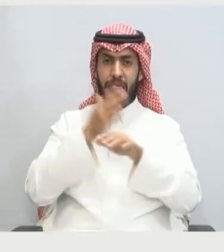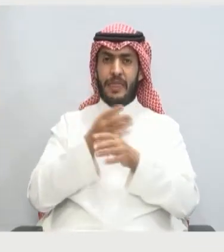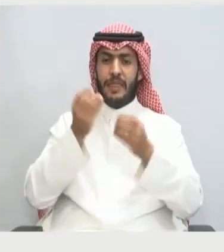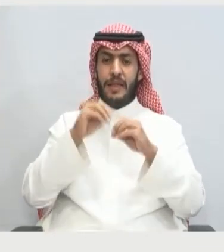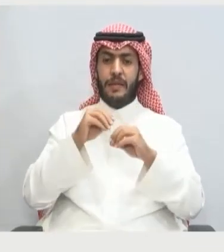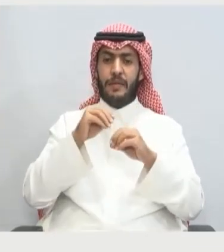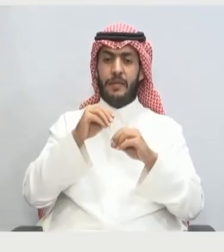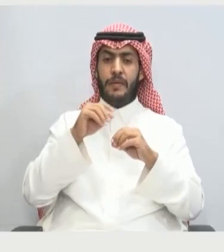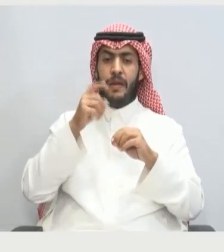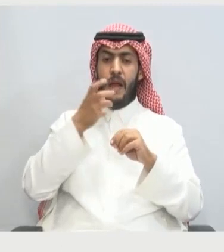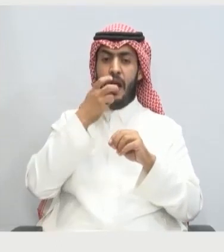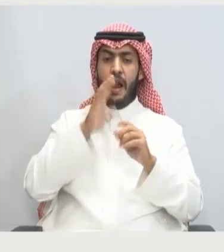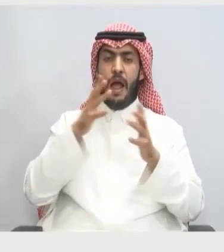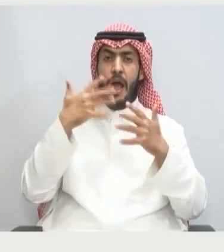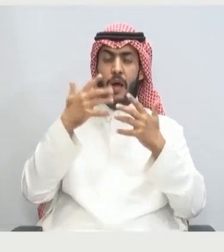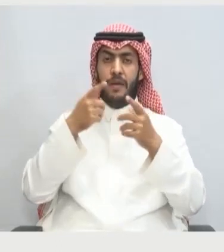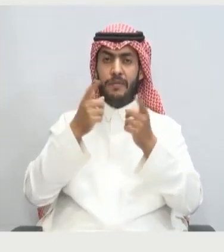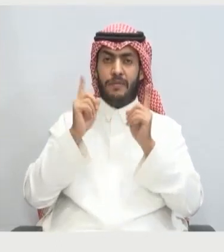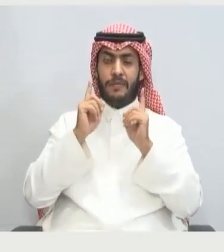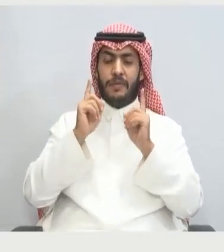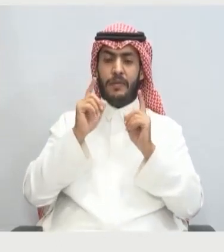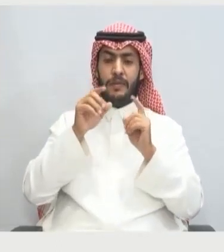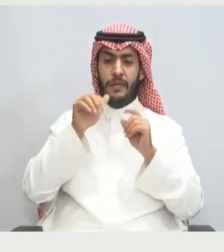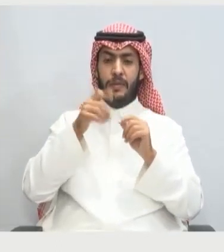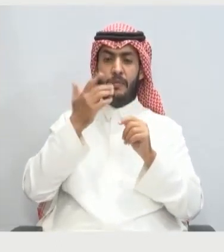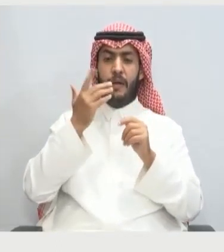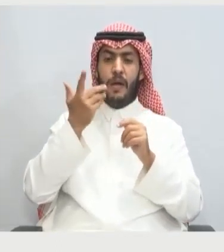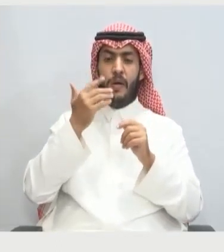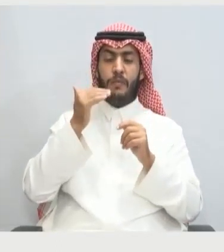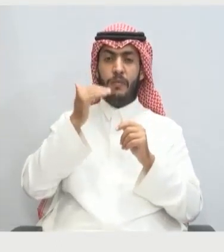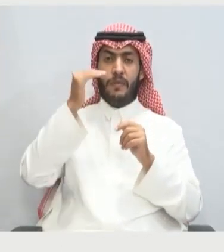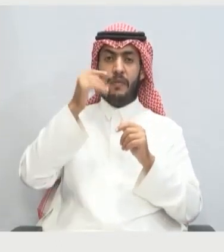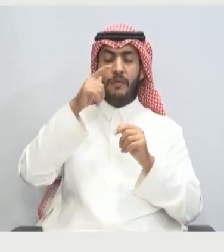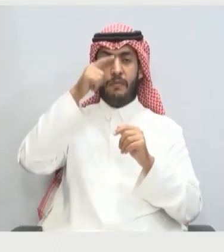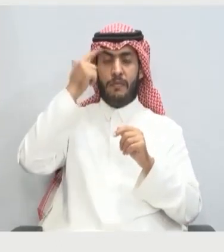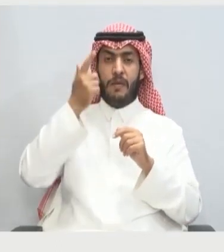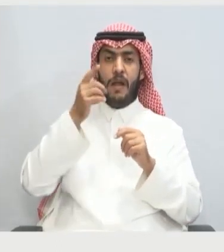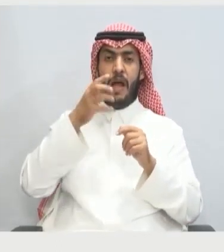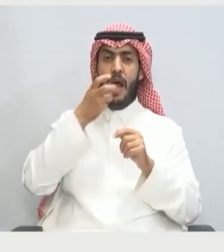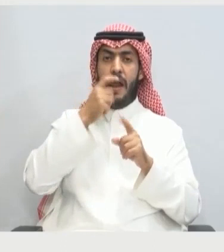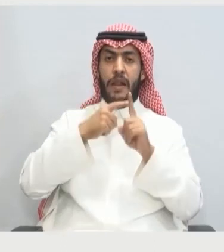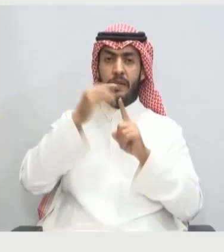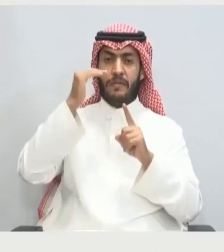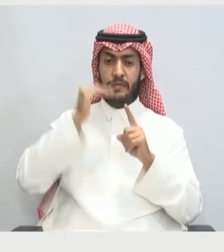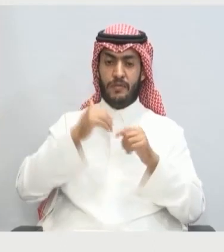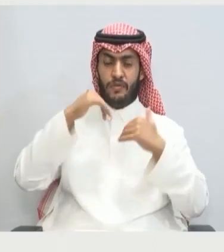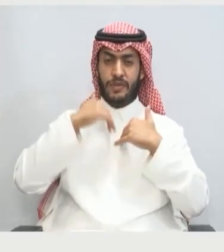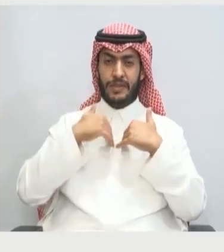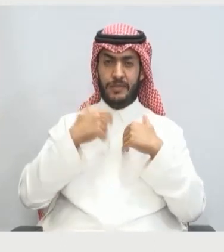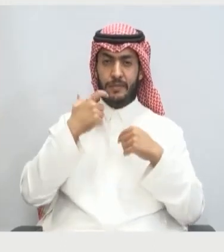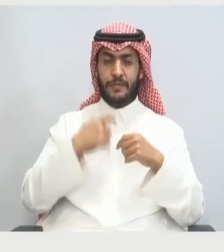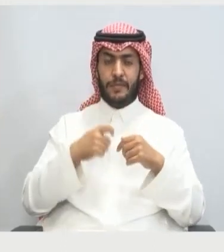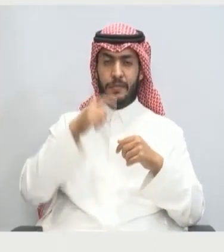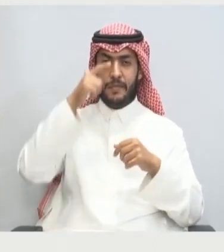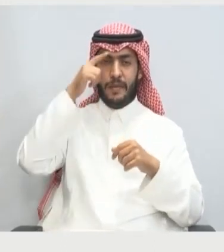عندما تكون درجه حراره الهواء المحيط بك اصلا هي مرتفعه كذلك ممكن ان تنخفض درجه حراره الجسم عندما